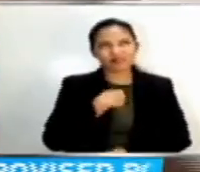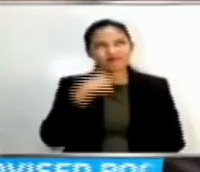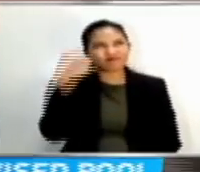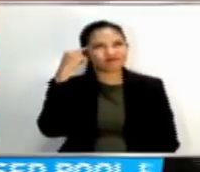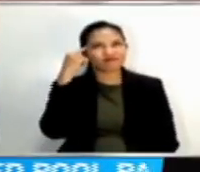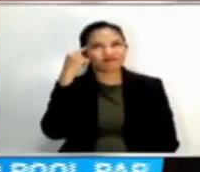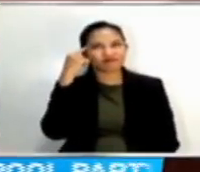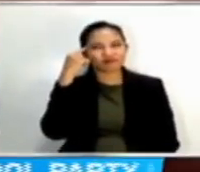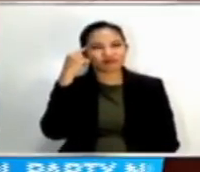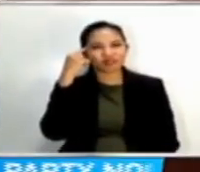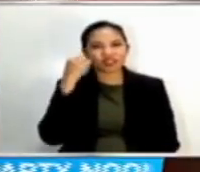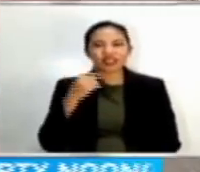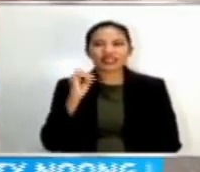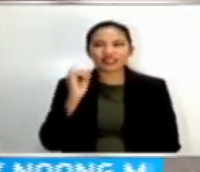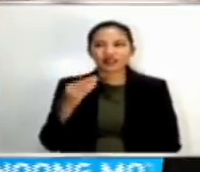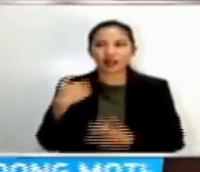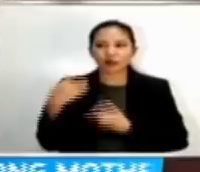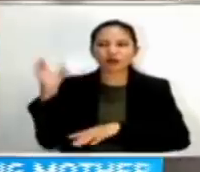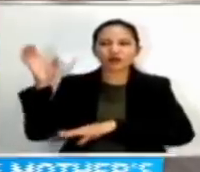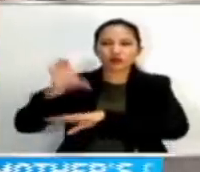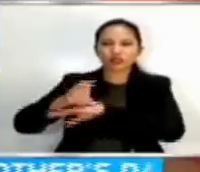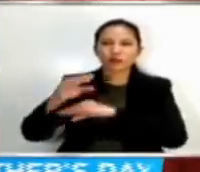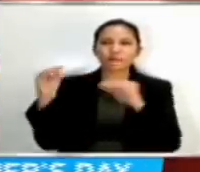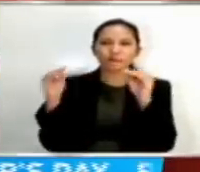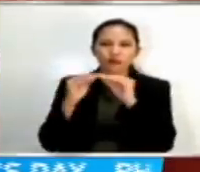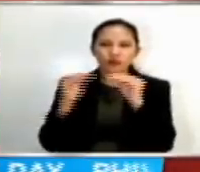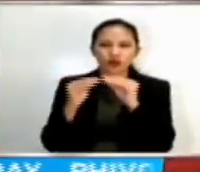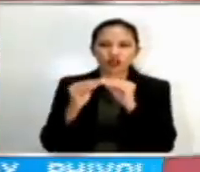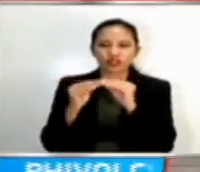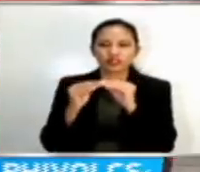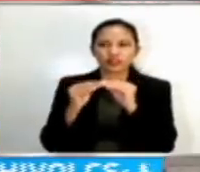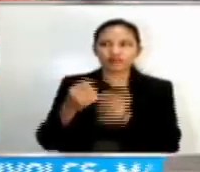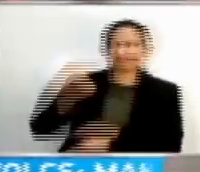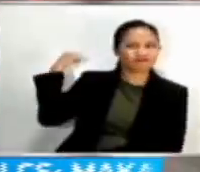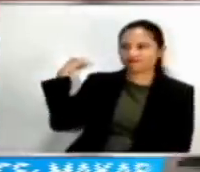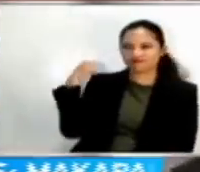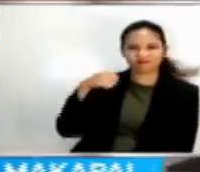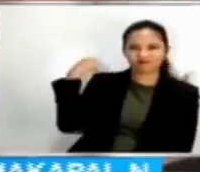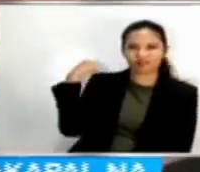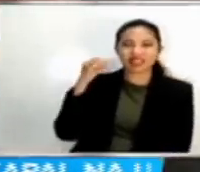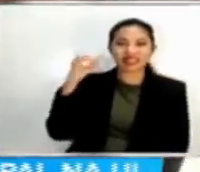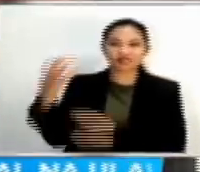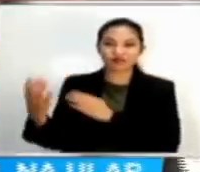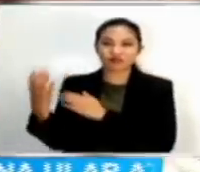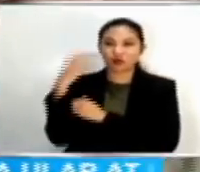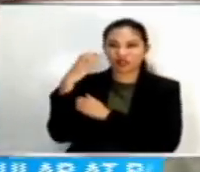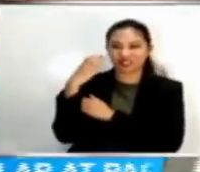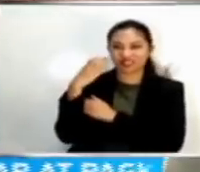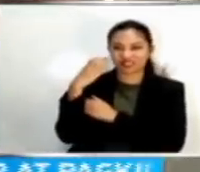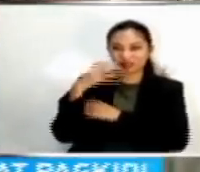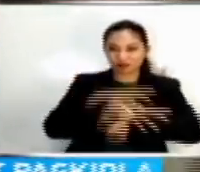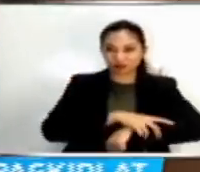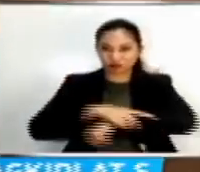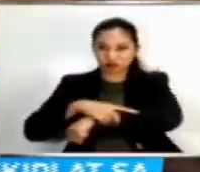mas lalo magkaroon ng resistance kung pinipilit natin yung mga tao. I mean,